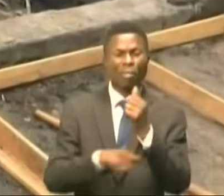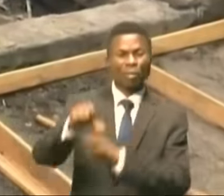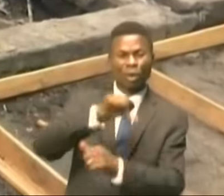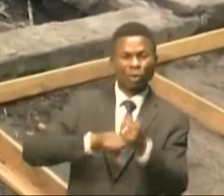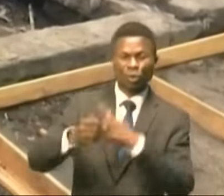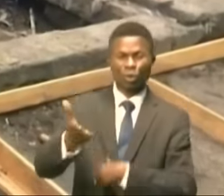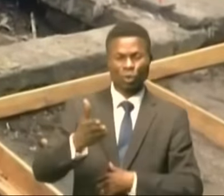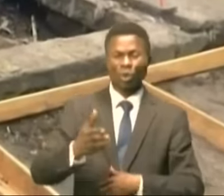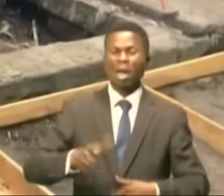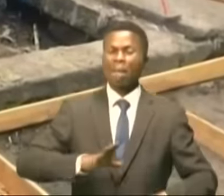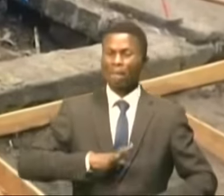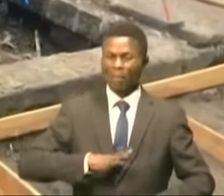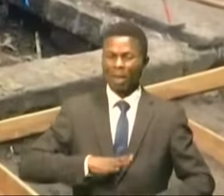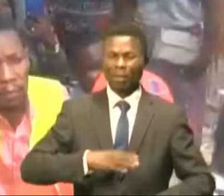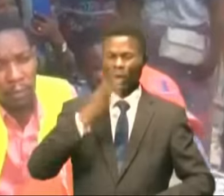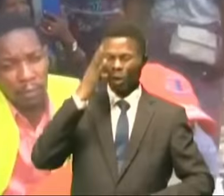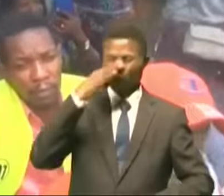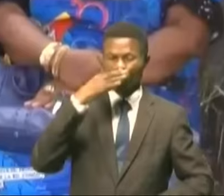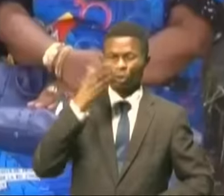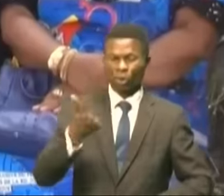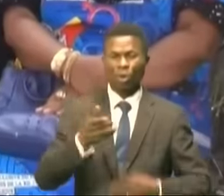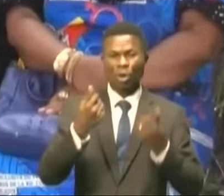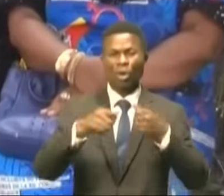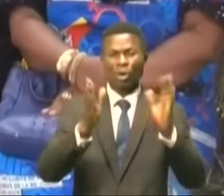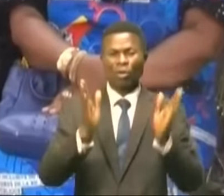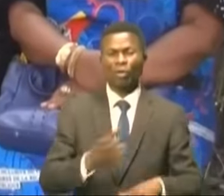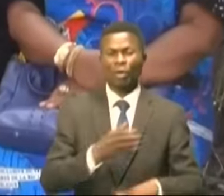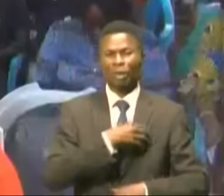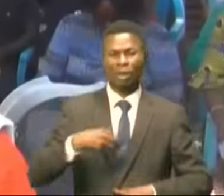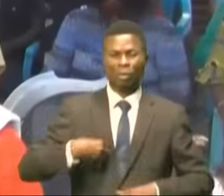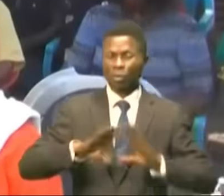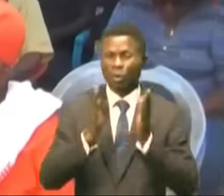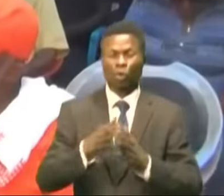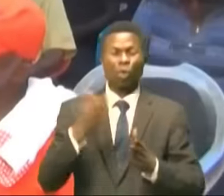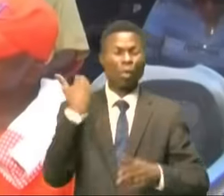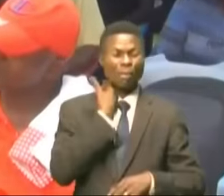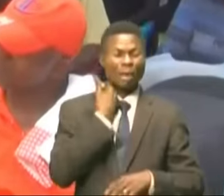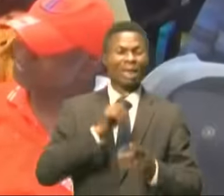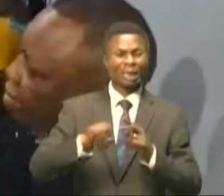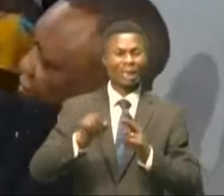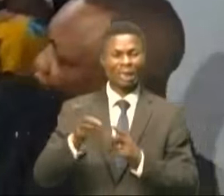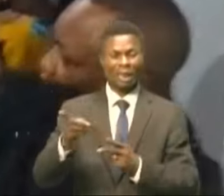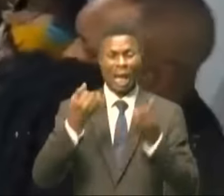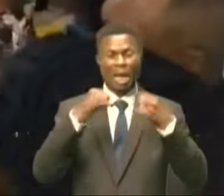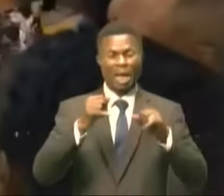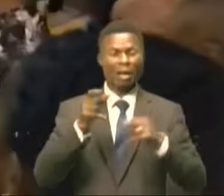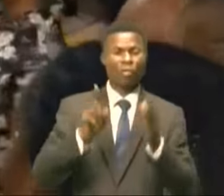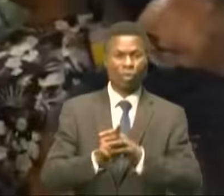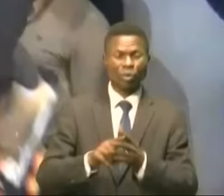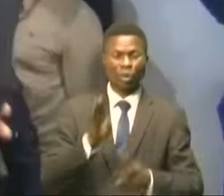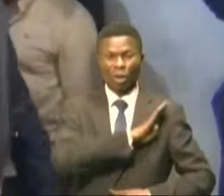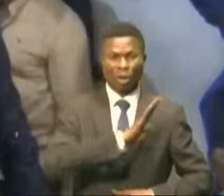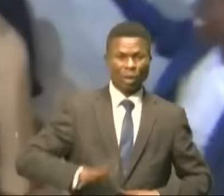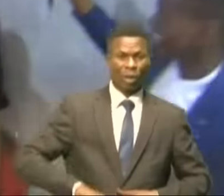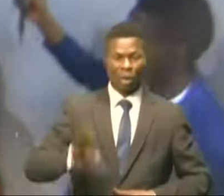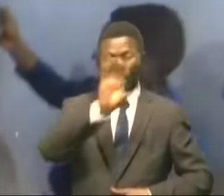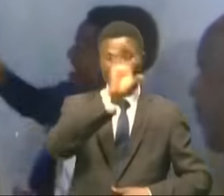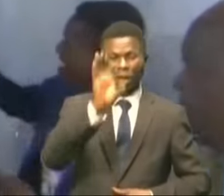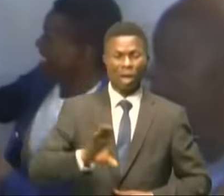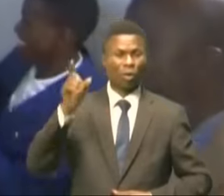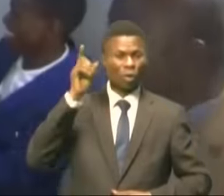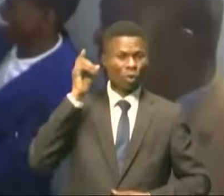utilisateurs. Elle exposait les vendeurs et vendeuses à toutes sortes de maladies. Informé de la situation, le bourgmestre de la commune de